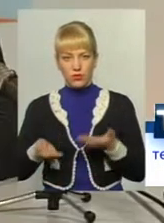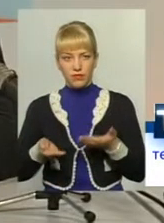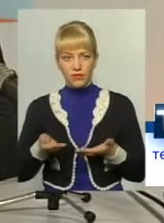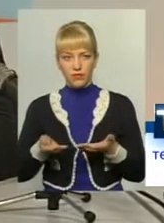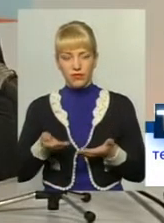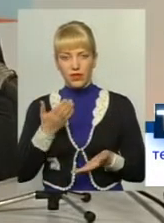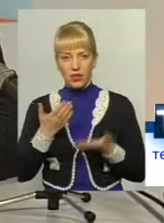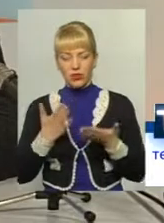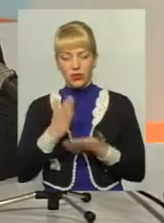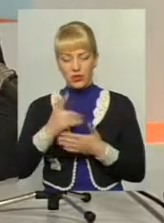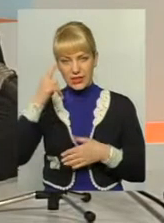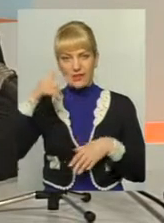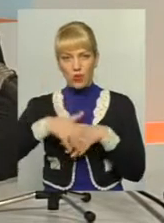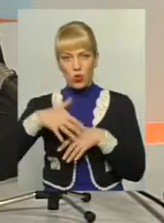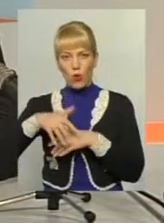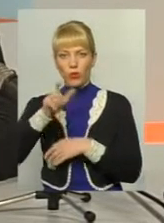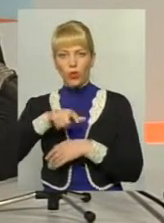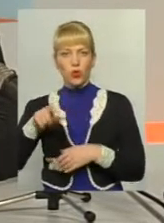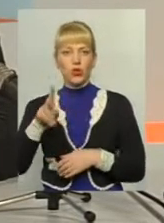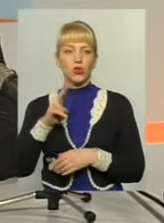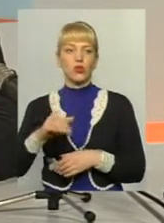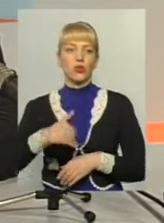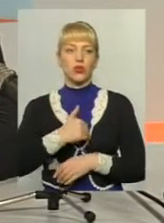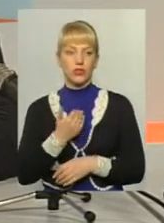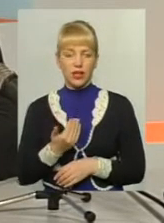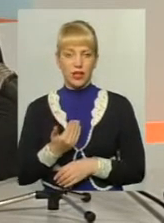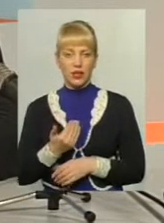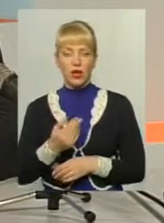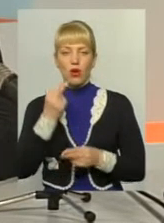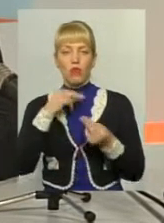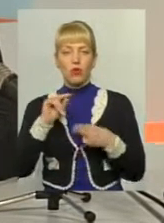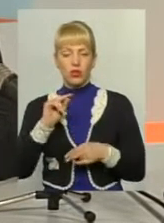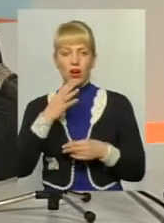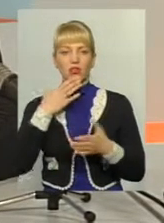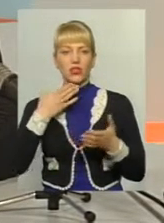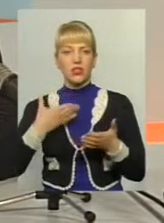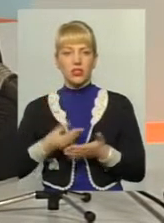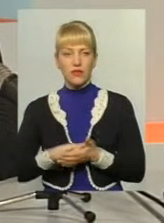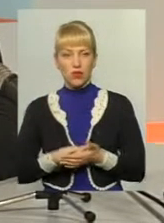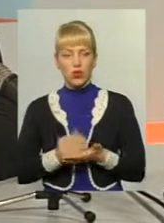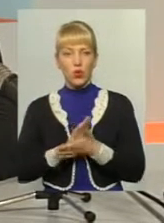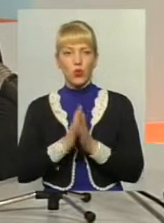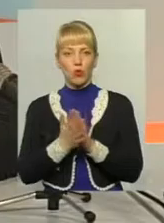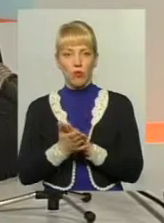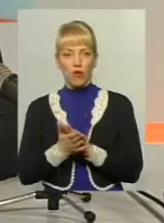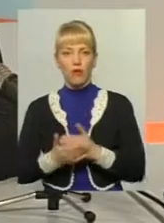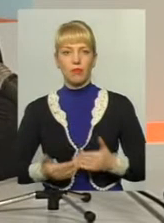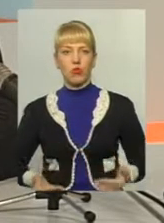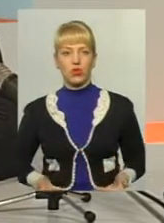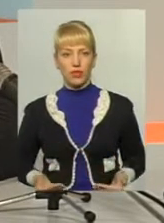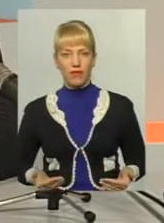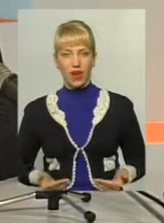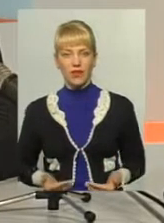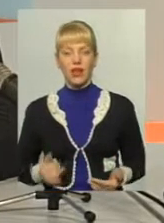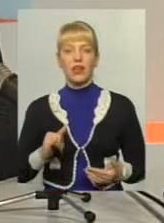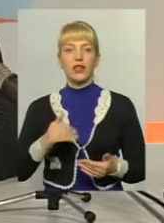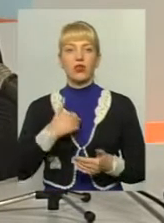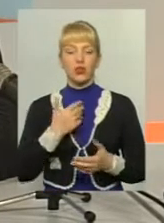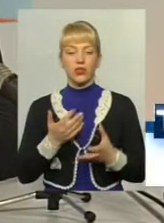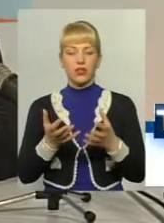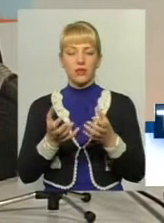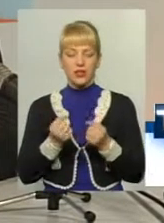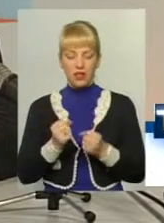просто відповідальність, бо це ляже просто не за їхні кошти. Ну, стосовно вашого, давайте так, де